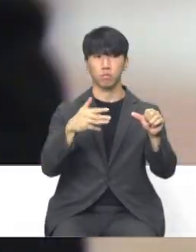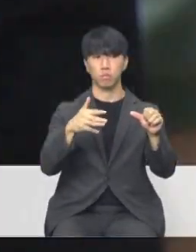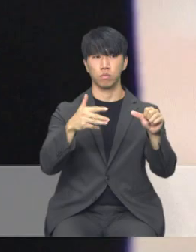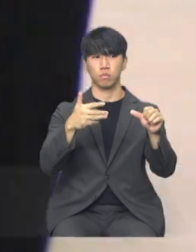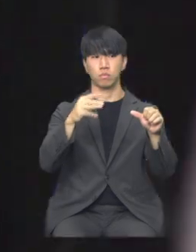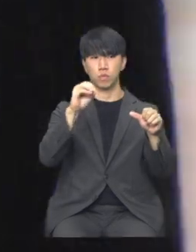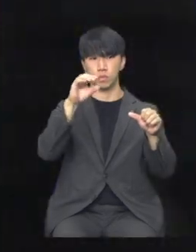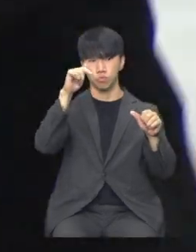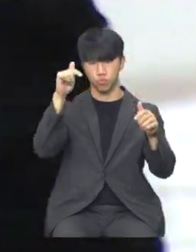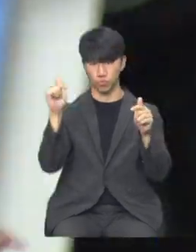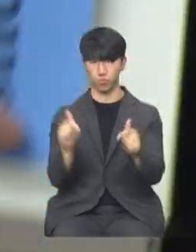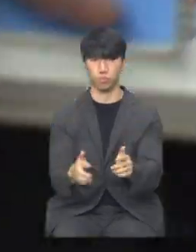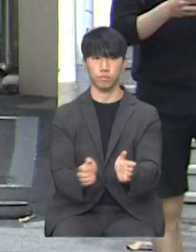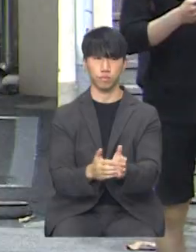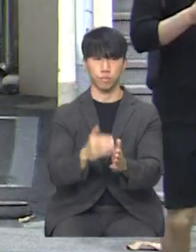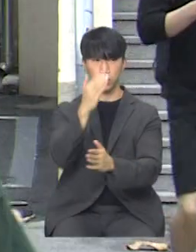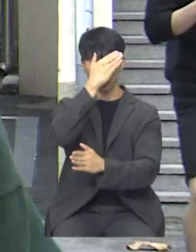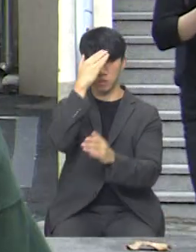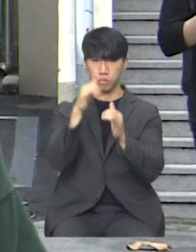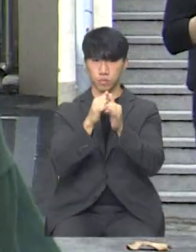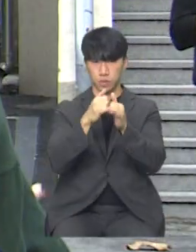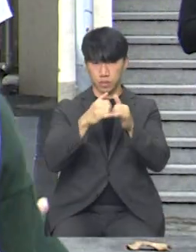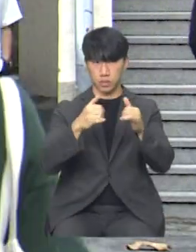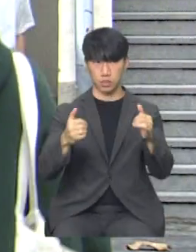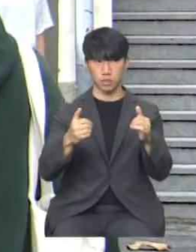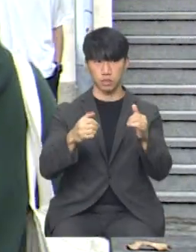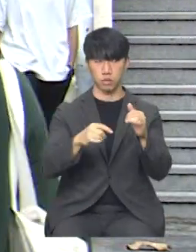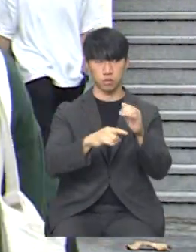줄었습니다. 청년층의 기여율은 최대